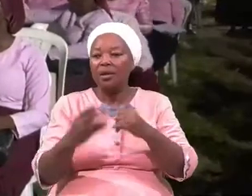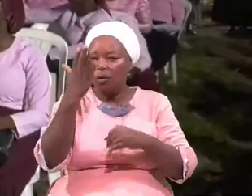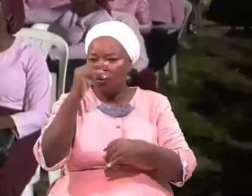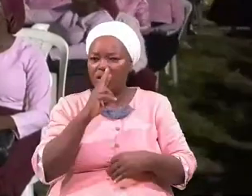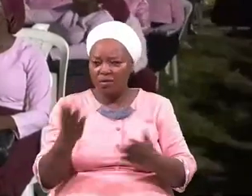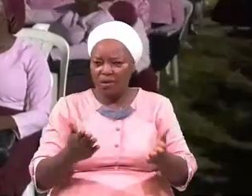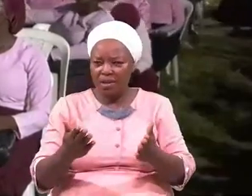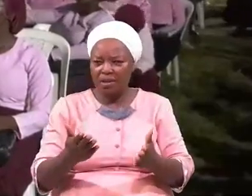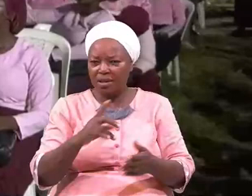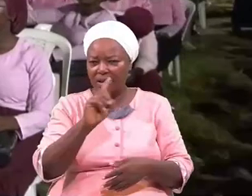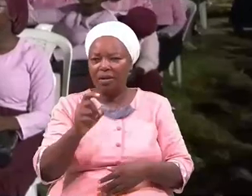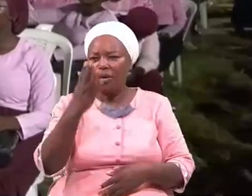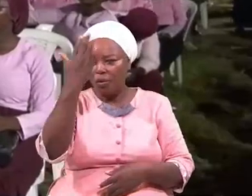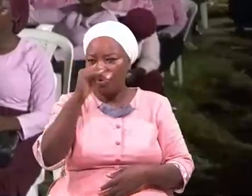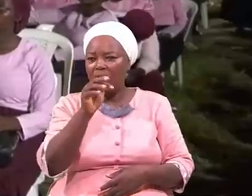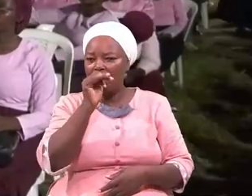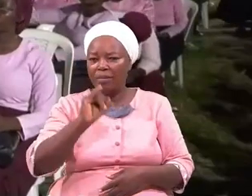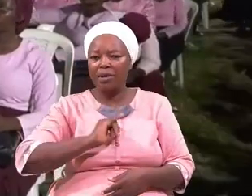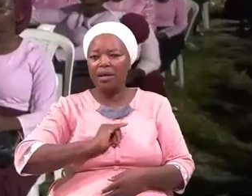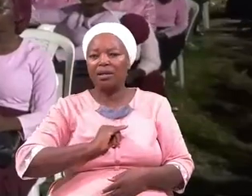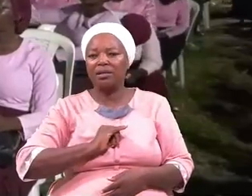Pourquoi vous êtes ici? Pourquoi suis-je ici?